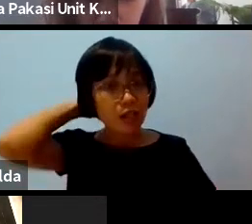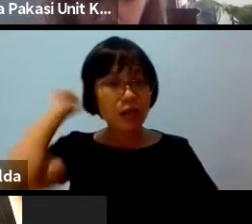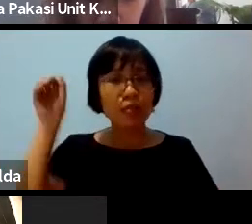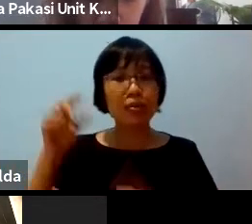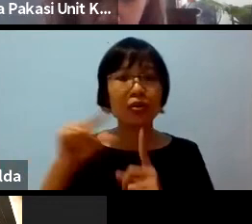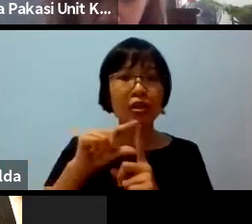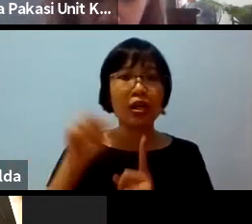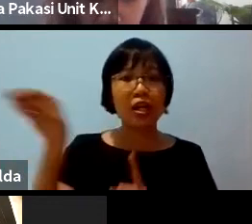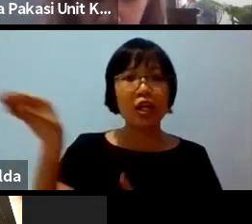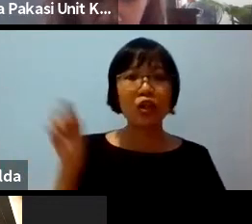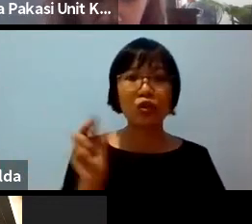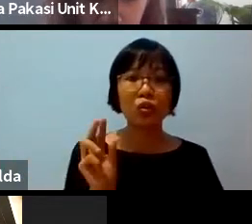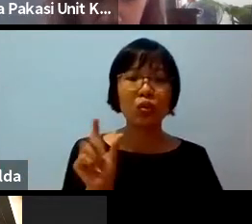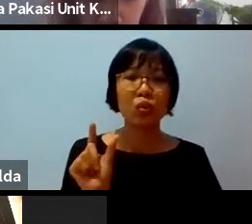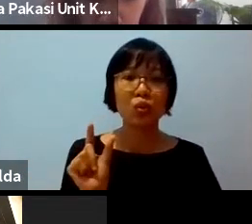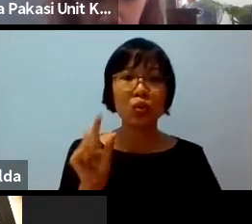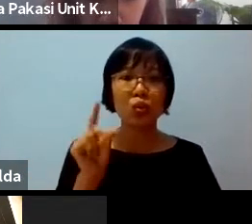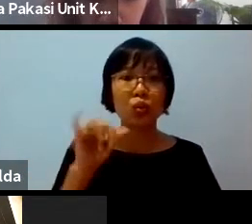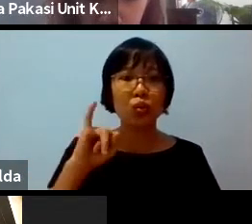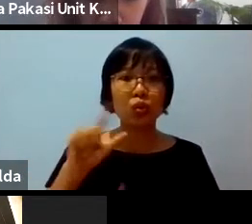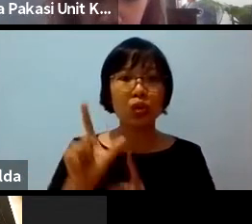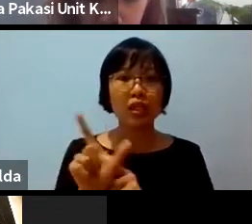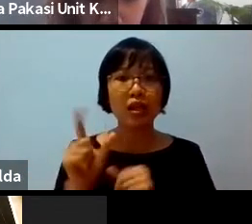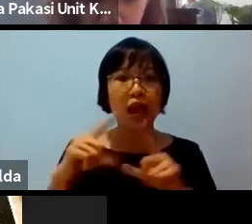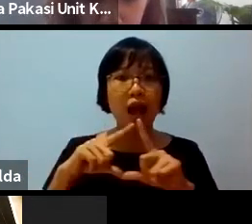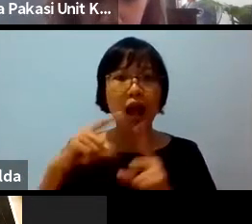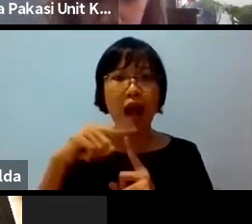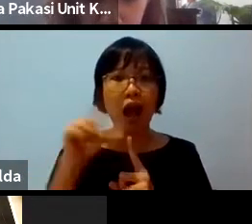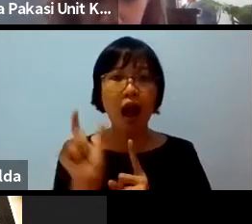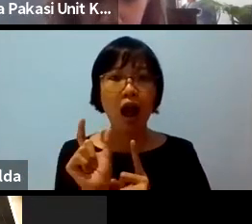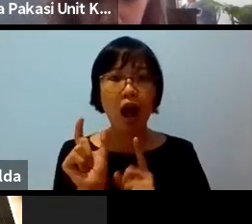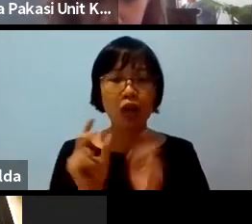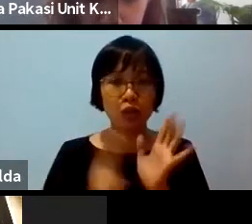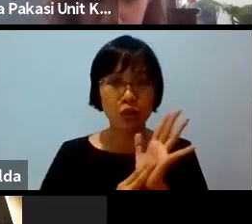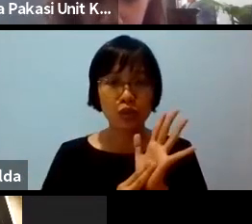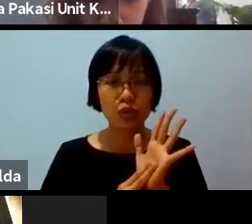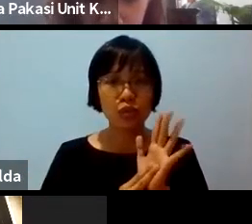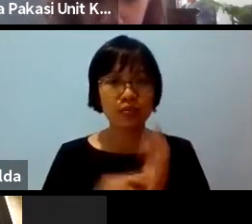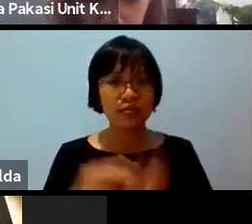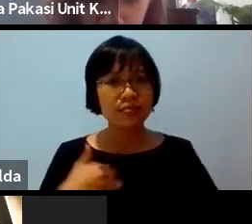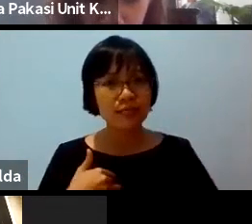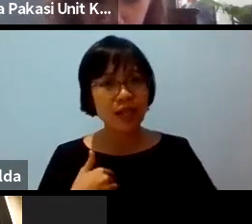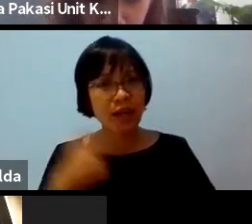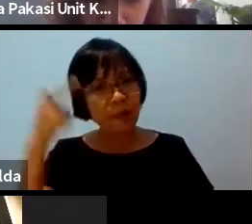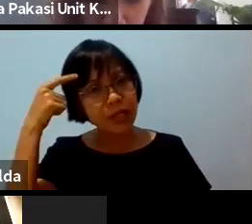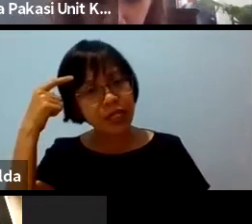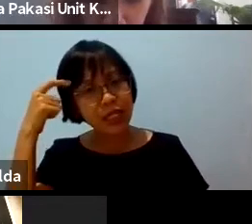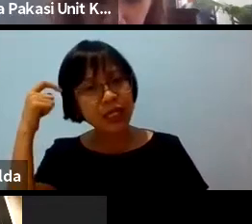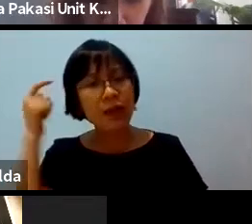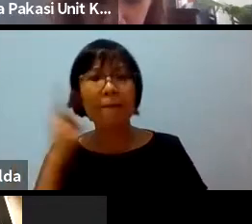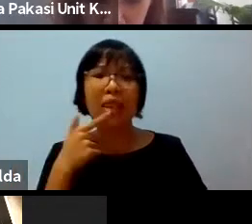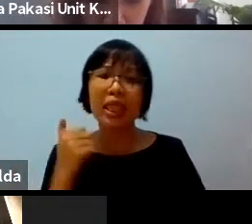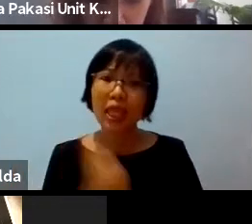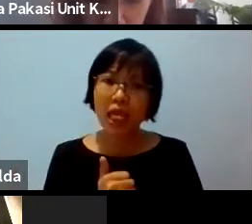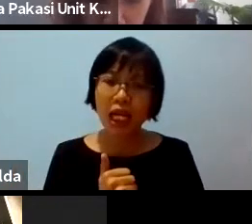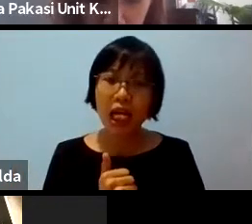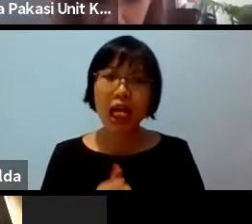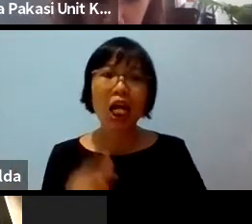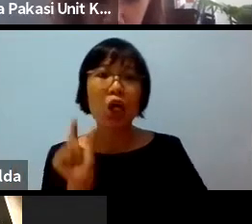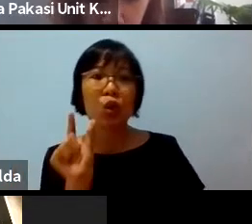Saya kira oke ya, soal bagaimana kita menjalin hubungan antara akademisi di kampus dengan akademisi dengan aktivis